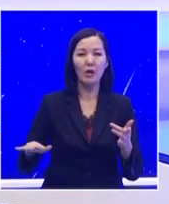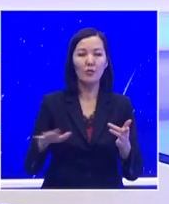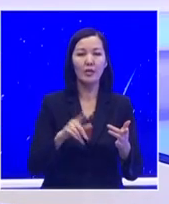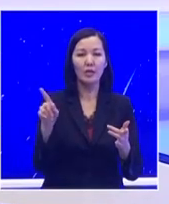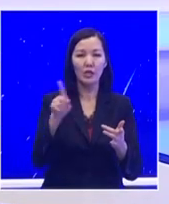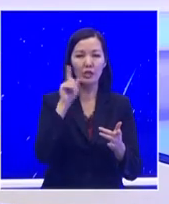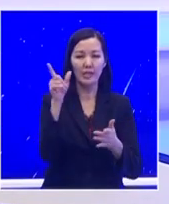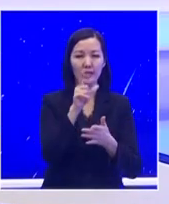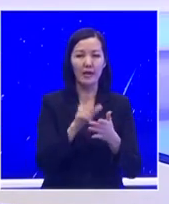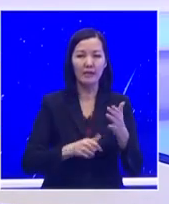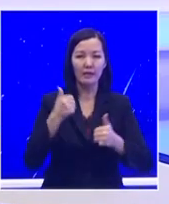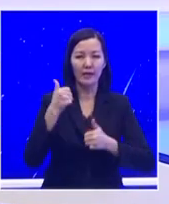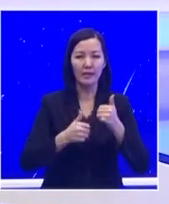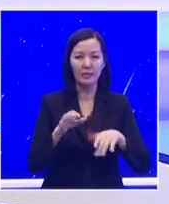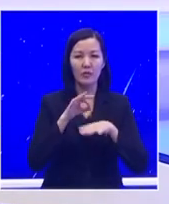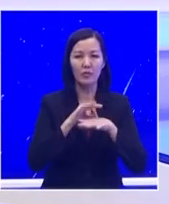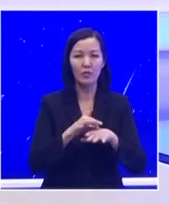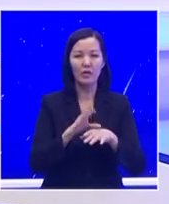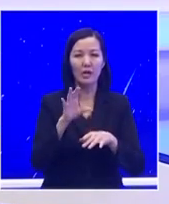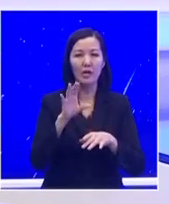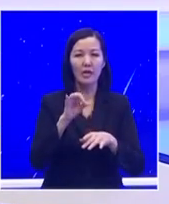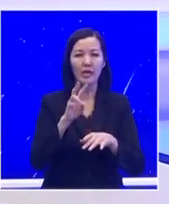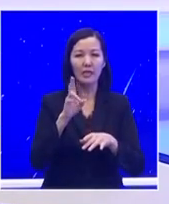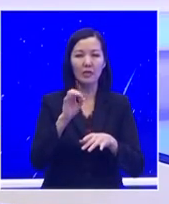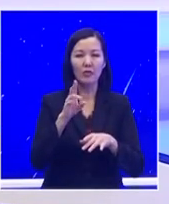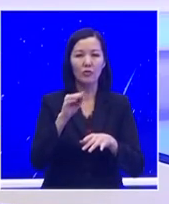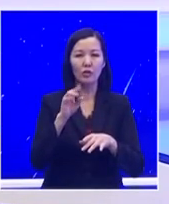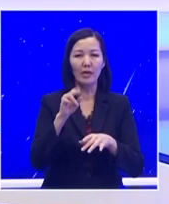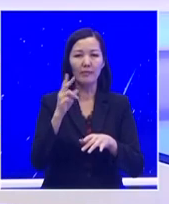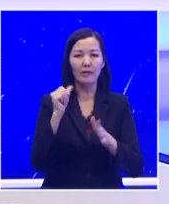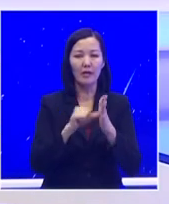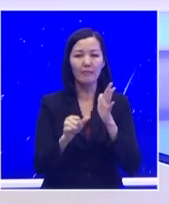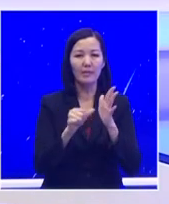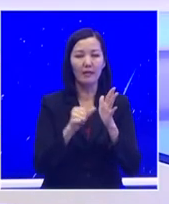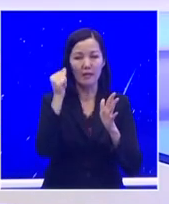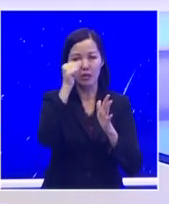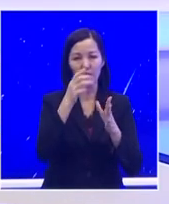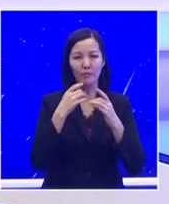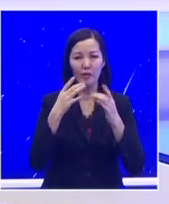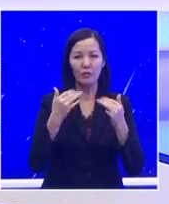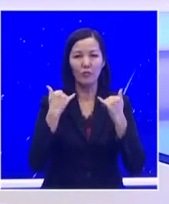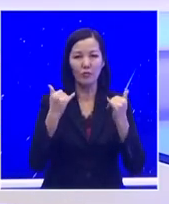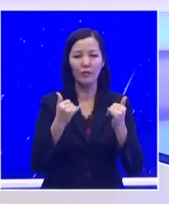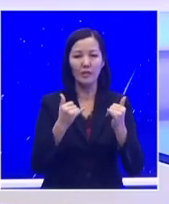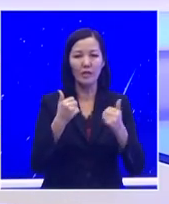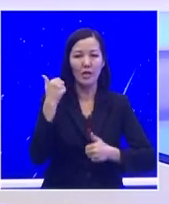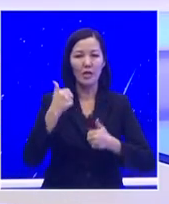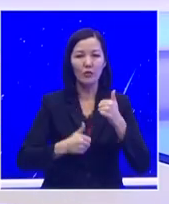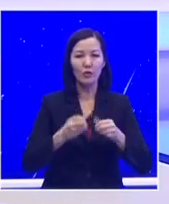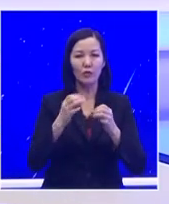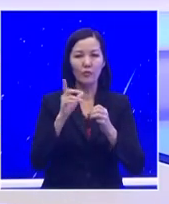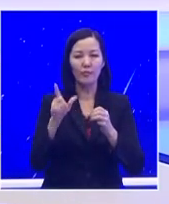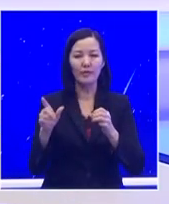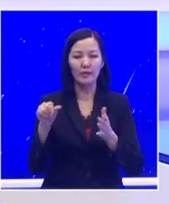жас ақындар айтысы өтті. Шара белгілі ақын Есенқұл Жақыпбектің 66 жылдық мерейтойына орай ұйымдастырылды. Жыр додасына 15-ке